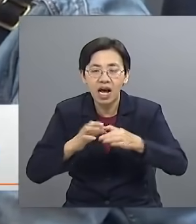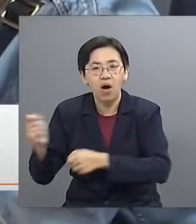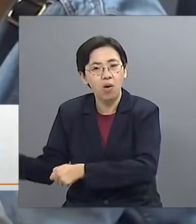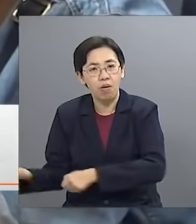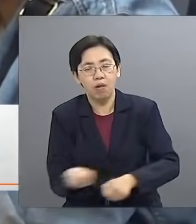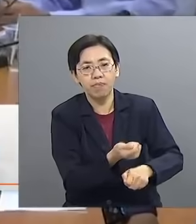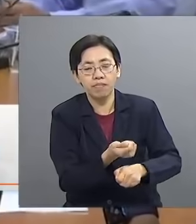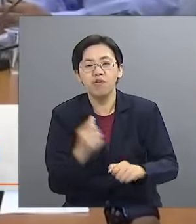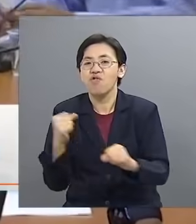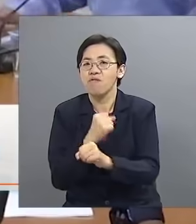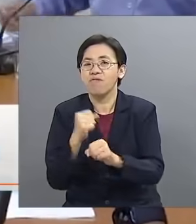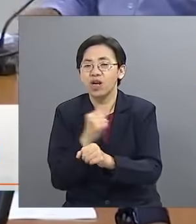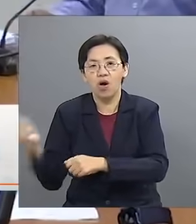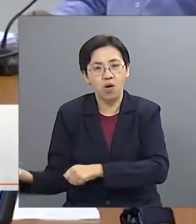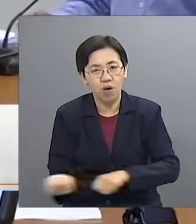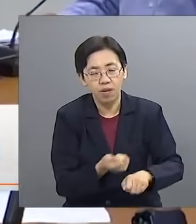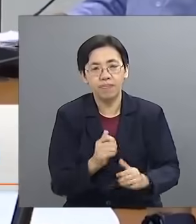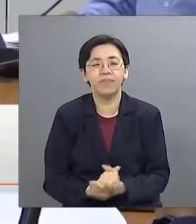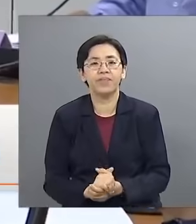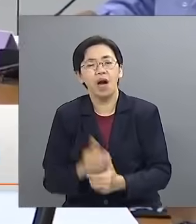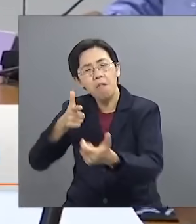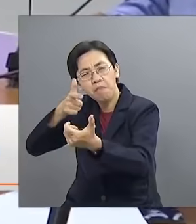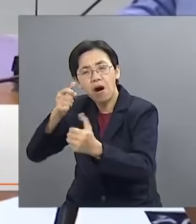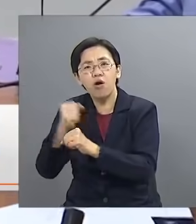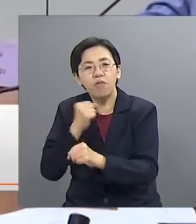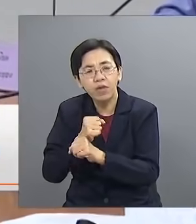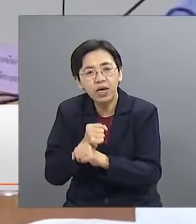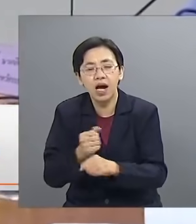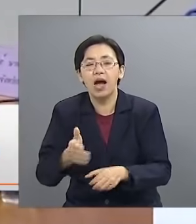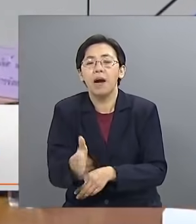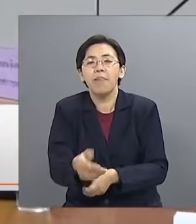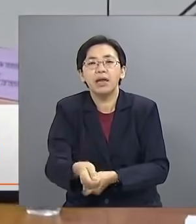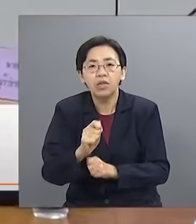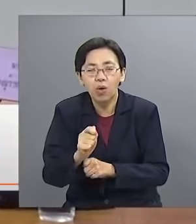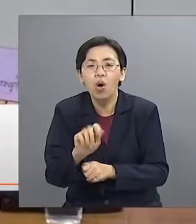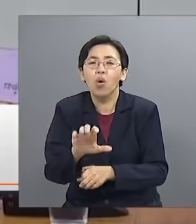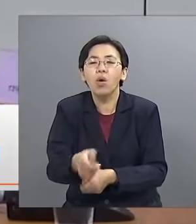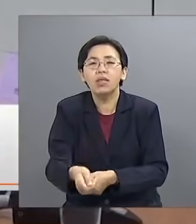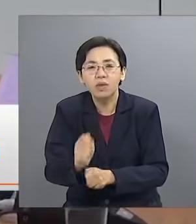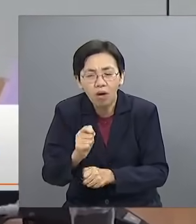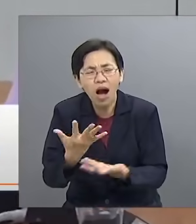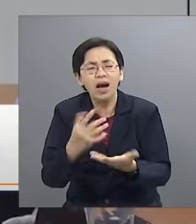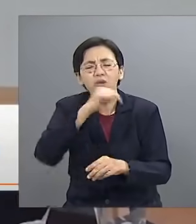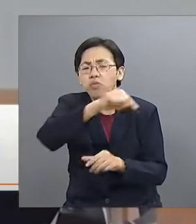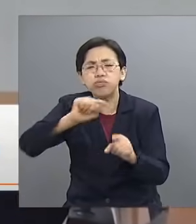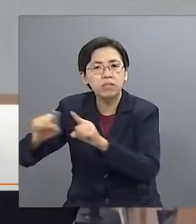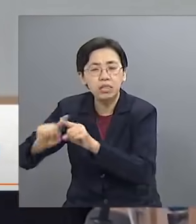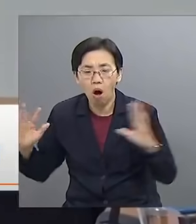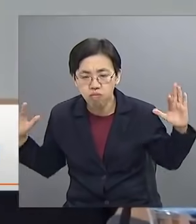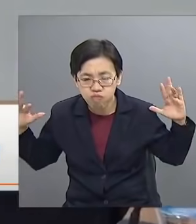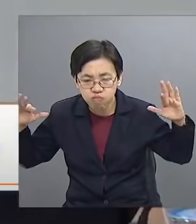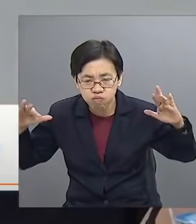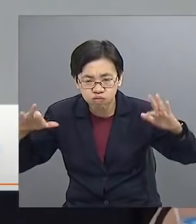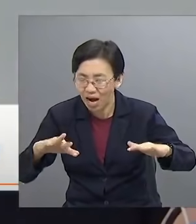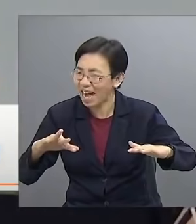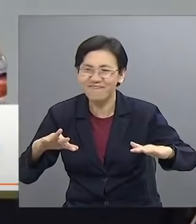ซ้อมกอล์ฟสนามยิงปืนบ่อตกปลาตกกุ้งหรือสถานที่อื่นใดที่มีลักษณะเดียวกันสถานที่ซ้อมด